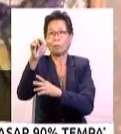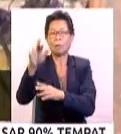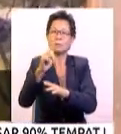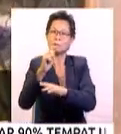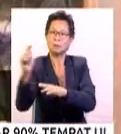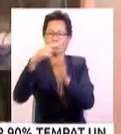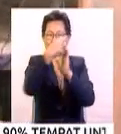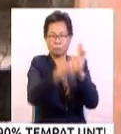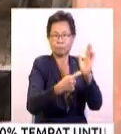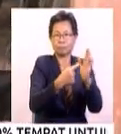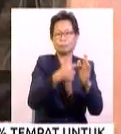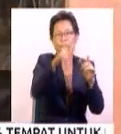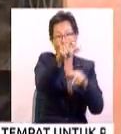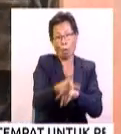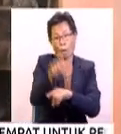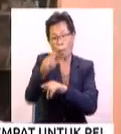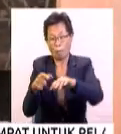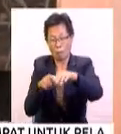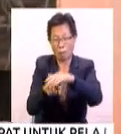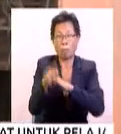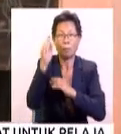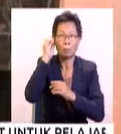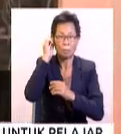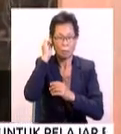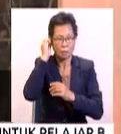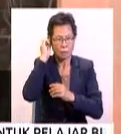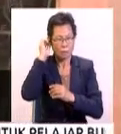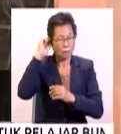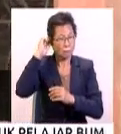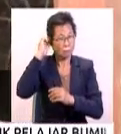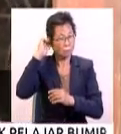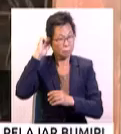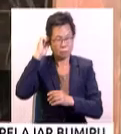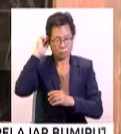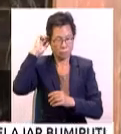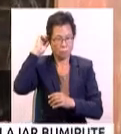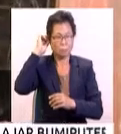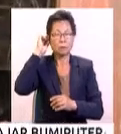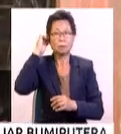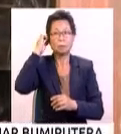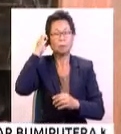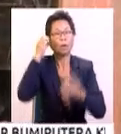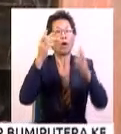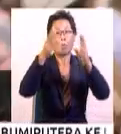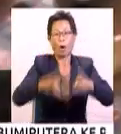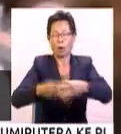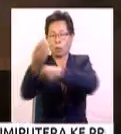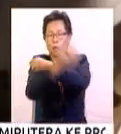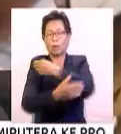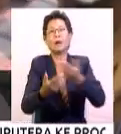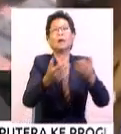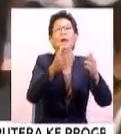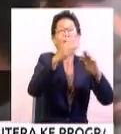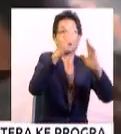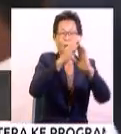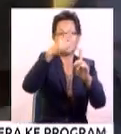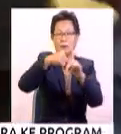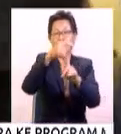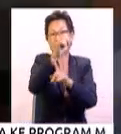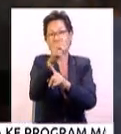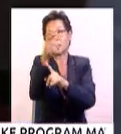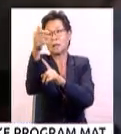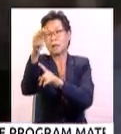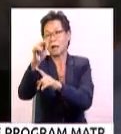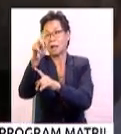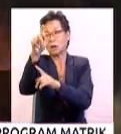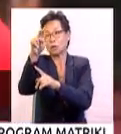Lanka. Kalangan mangsi yang terbunuh, 35 warga asing. Letupan pertama berlaku di gereja St. Anthony's, Colombo dan gereja